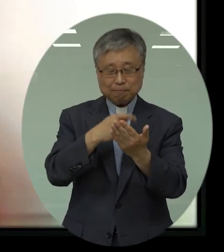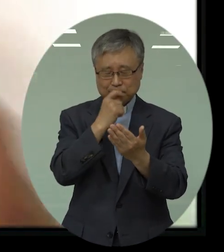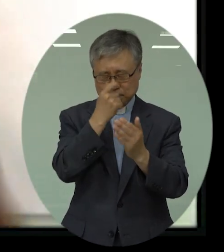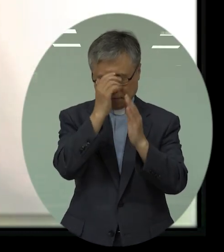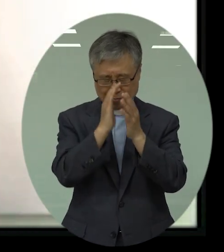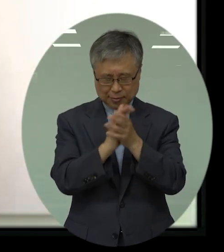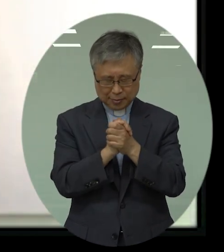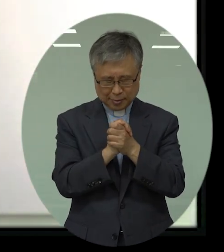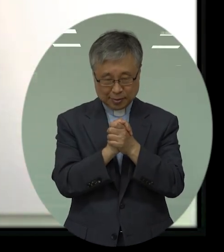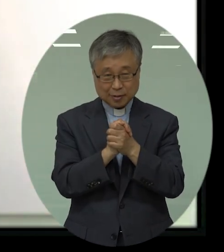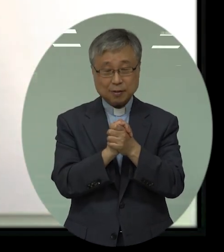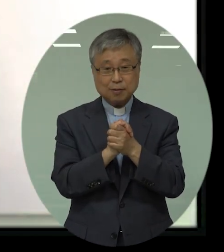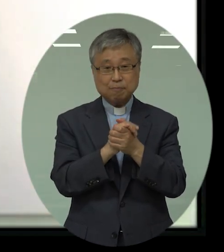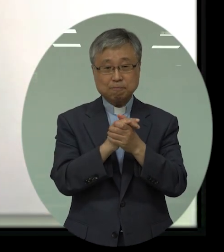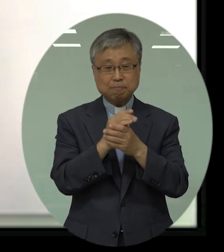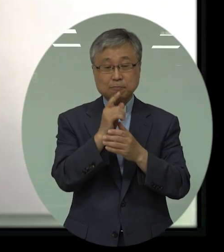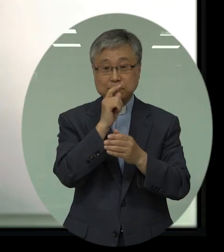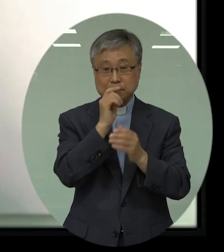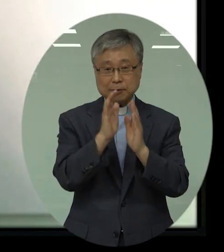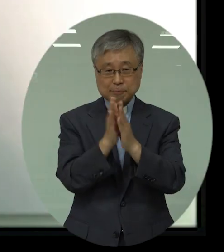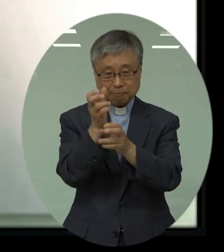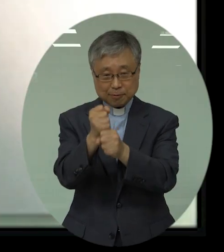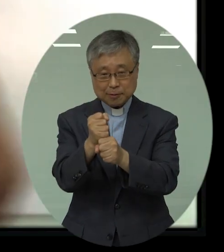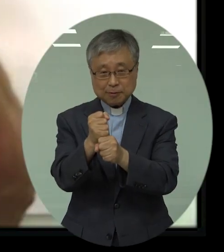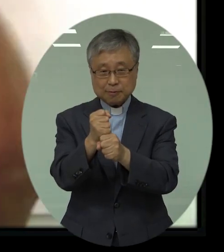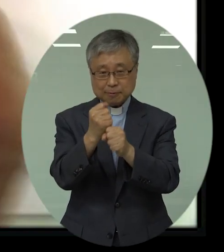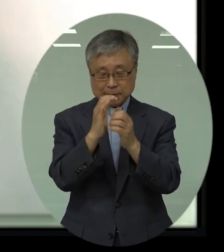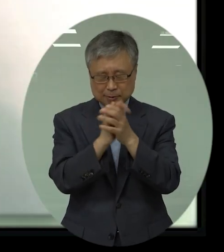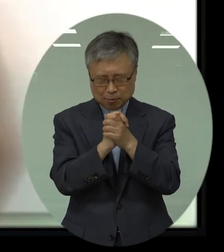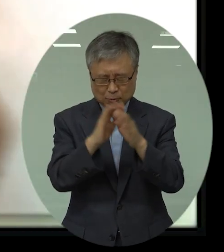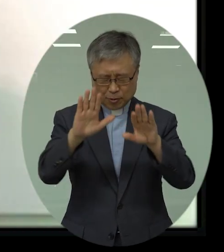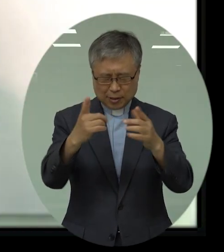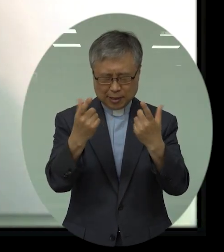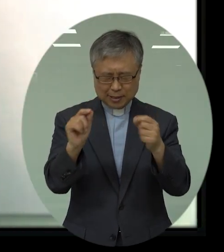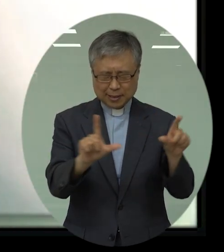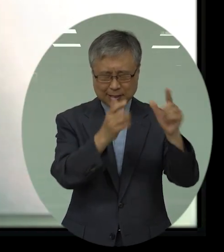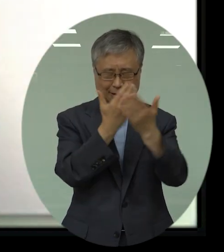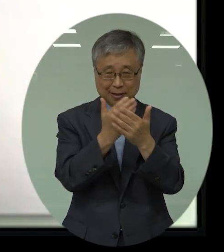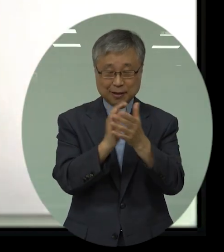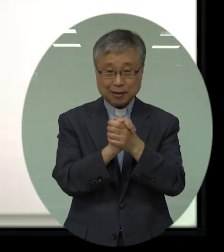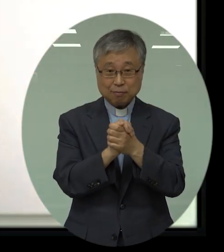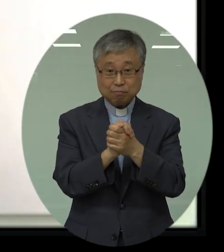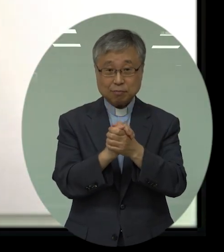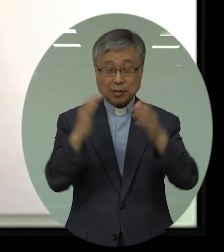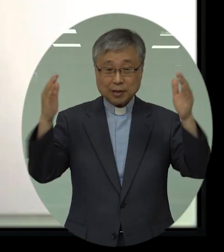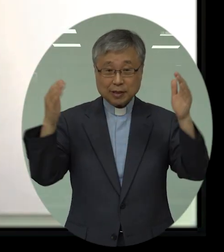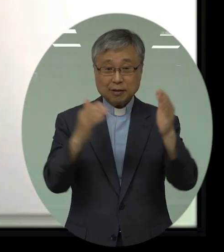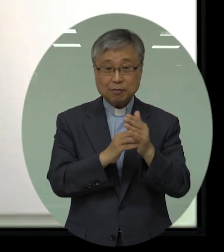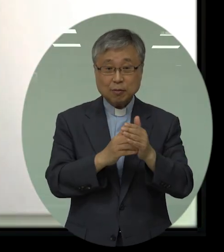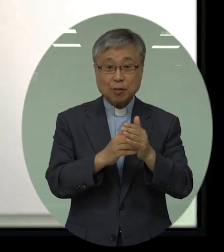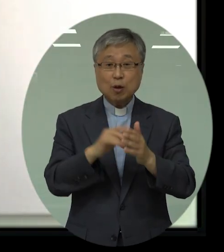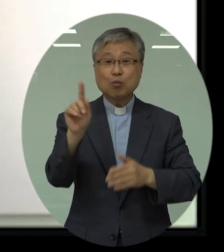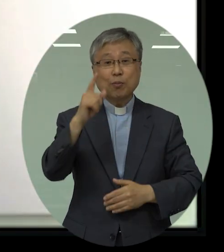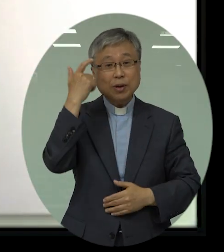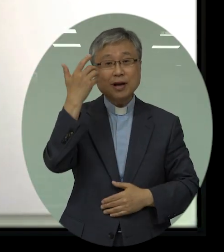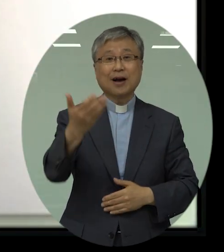묵상하고 묵상했던 말씀을 붙들고 오늘 하루 이렇게 살게 해달라고 기도하고 여기까지 딱 하게 되면 이게 바로